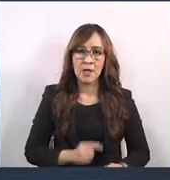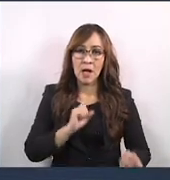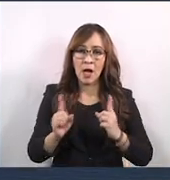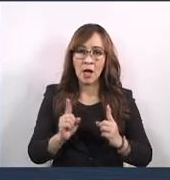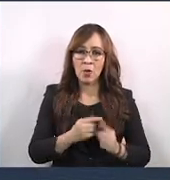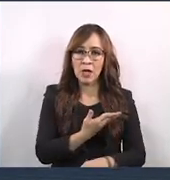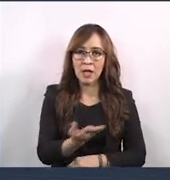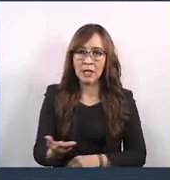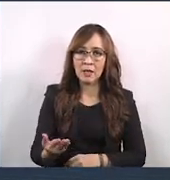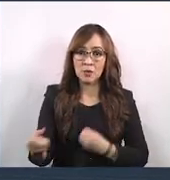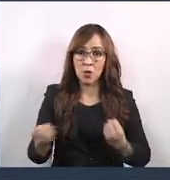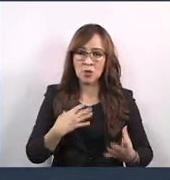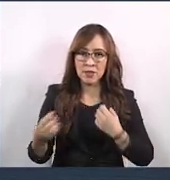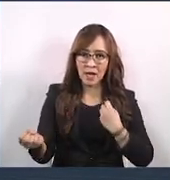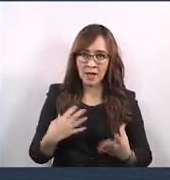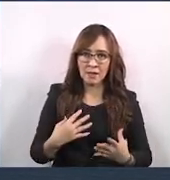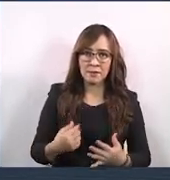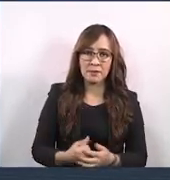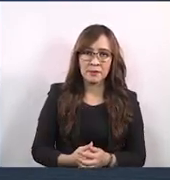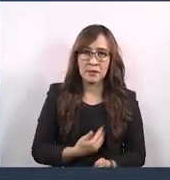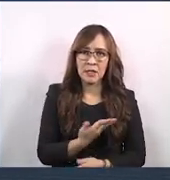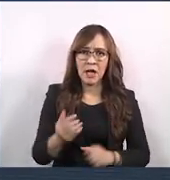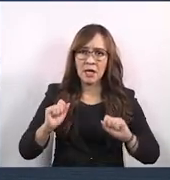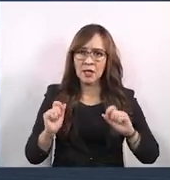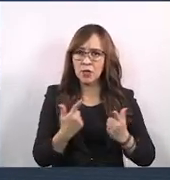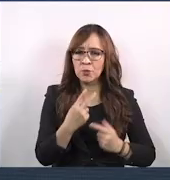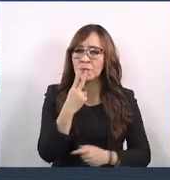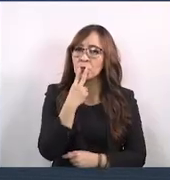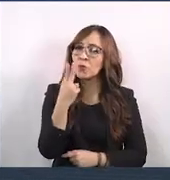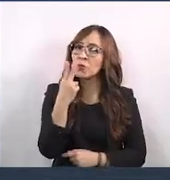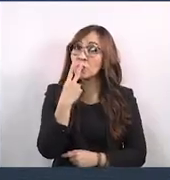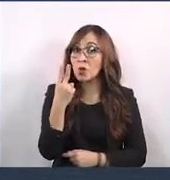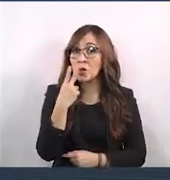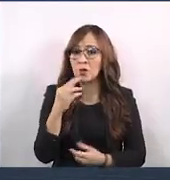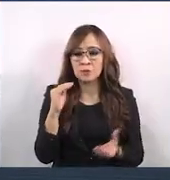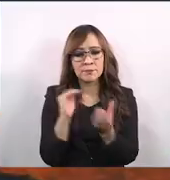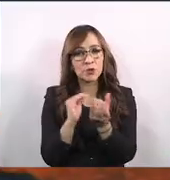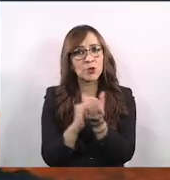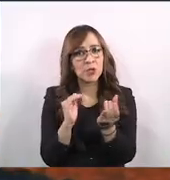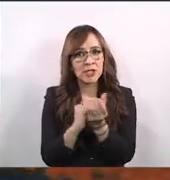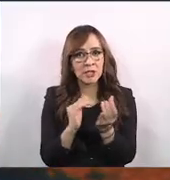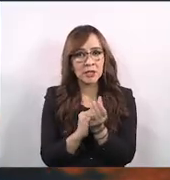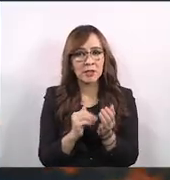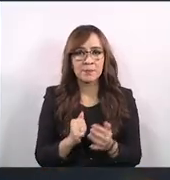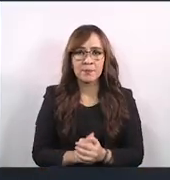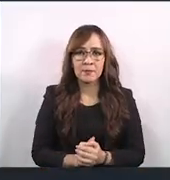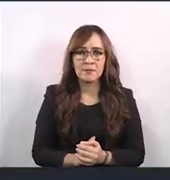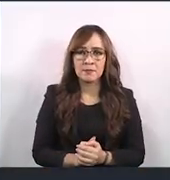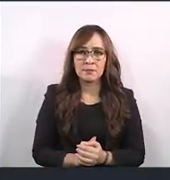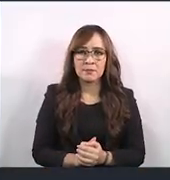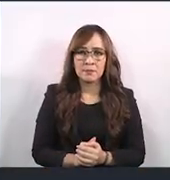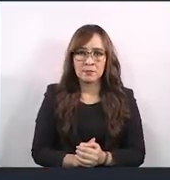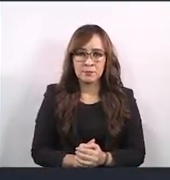halo halo saudara berbuat dosa tray hidup dengan merokok sudah hidup dengan judi serai hidup dengan